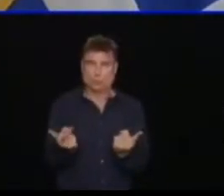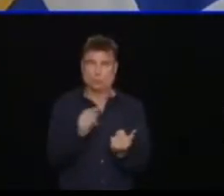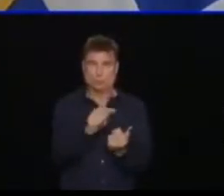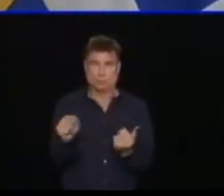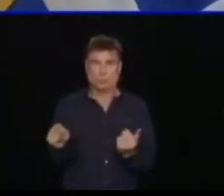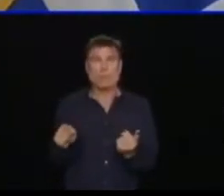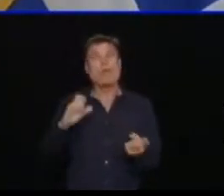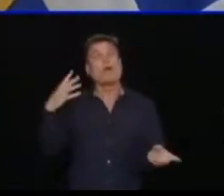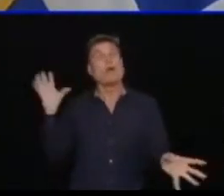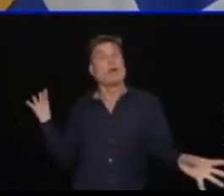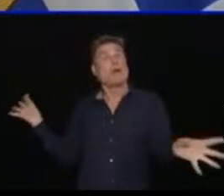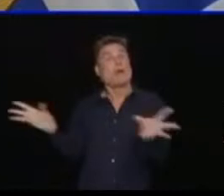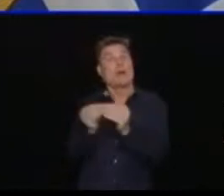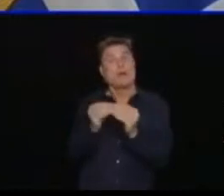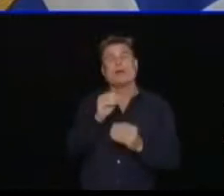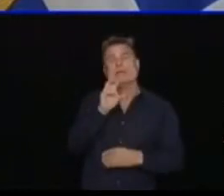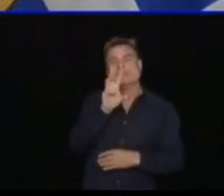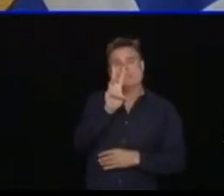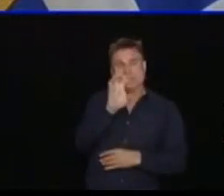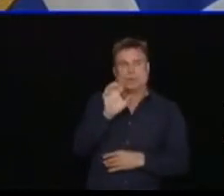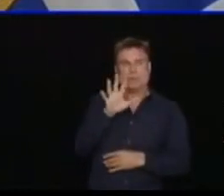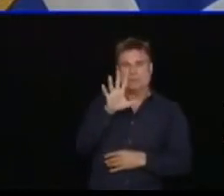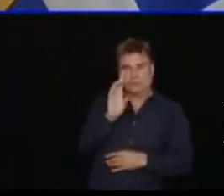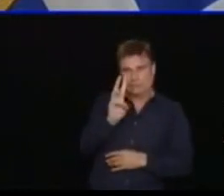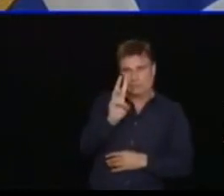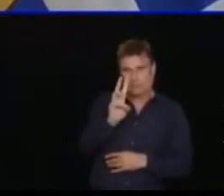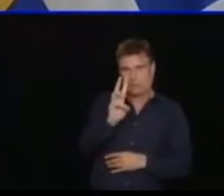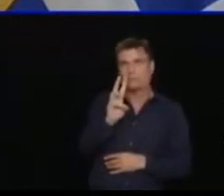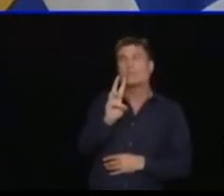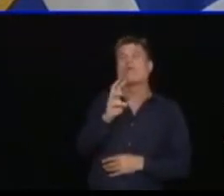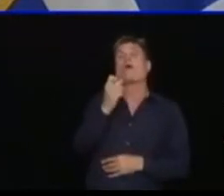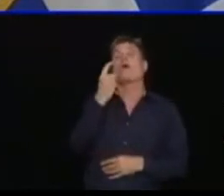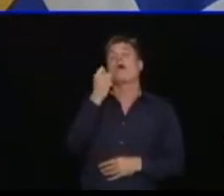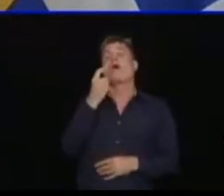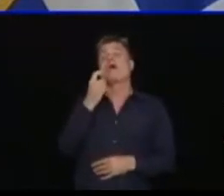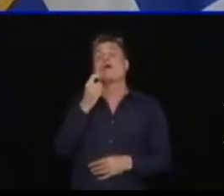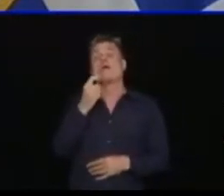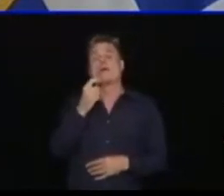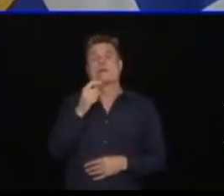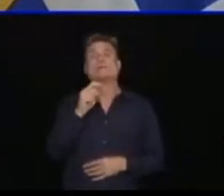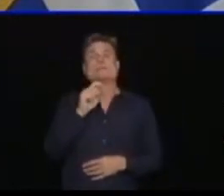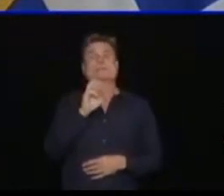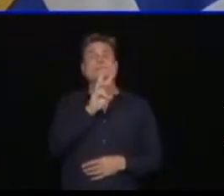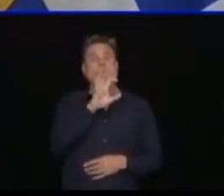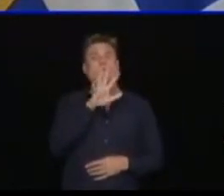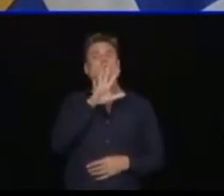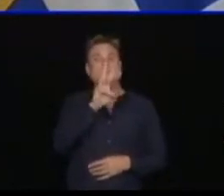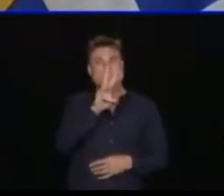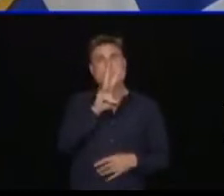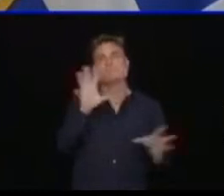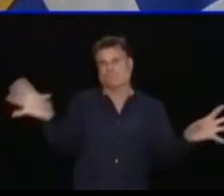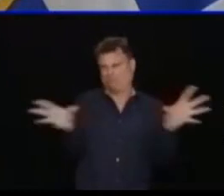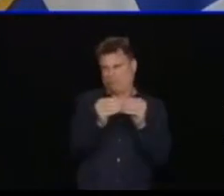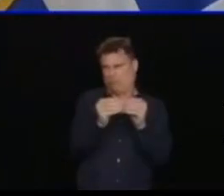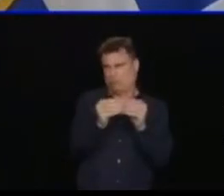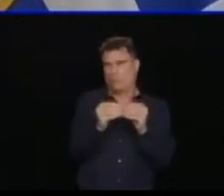括657个那个，其中呢401个居民，257个是职